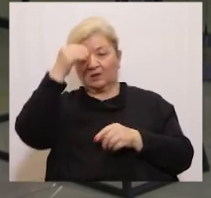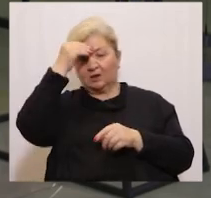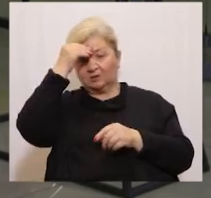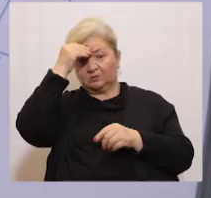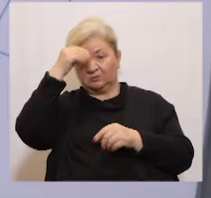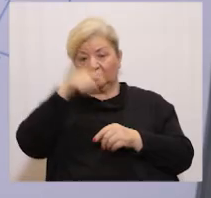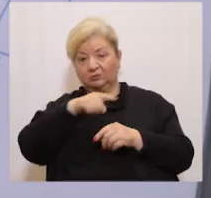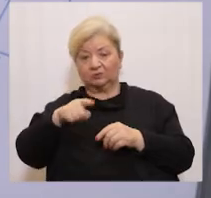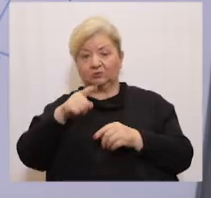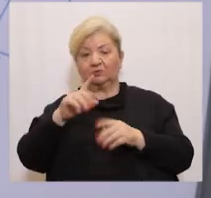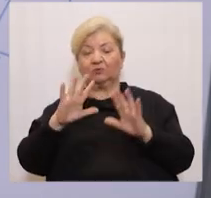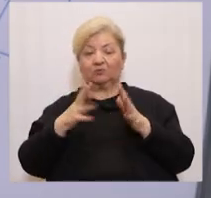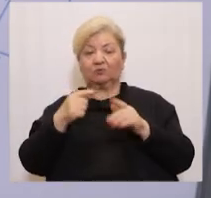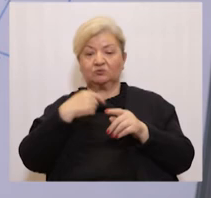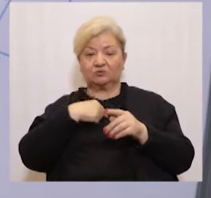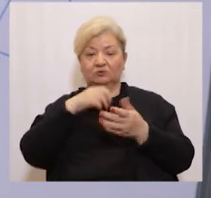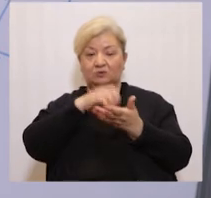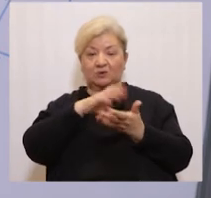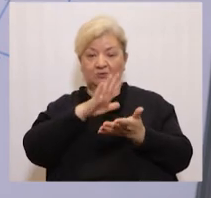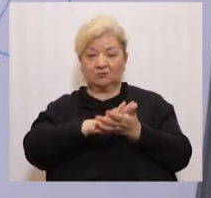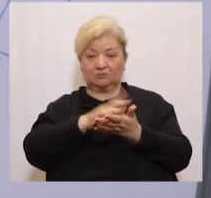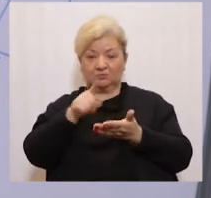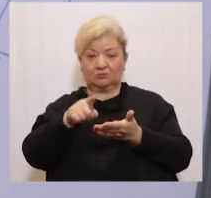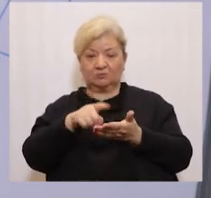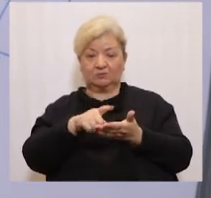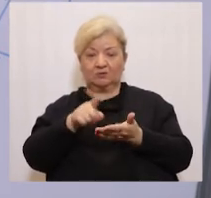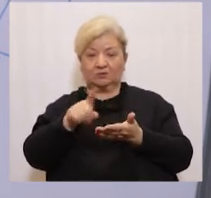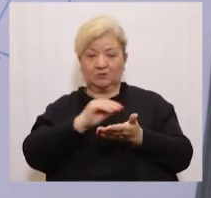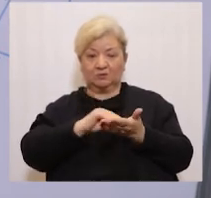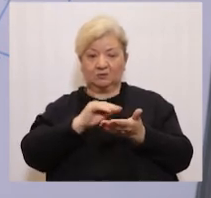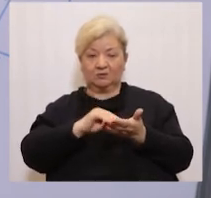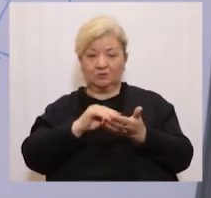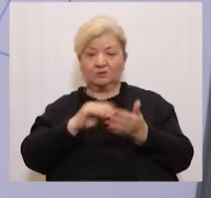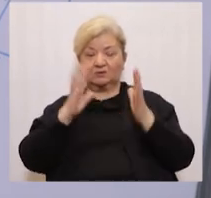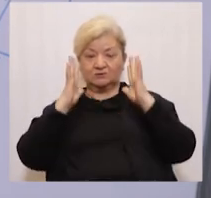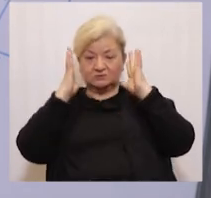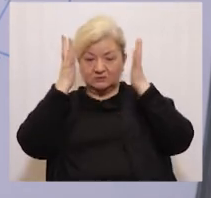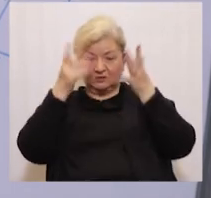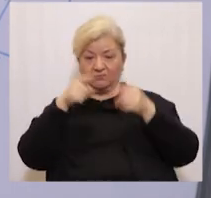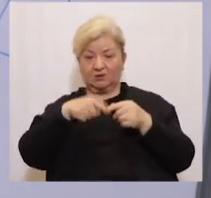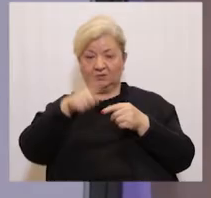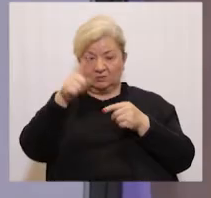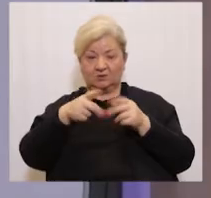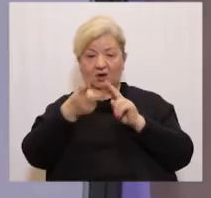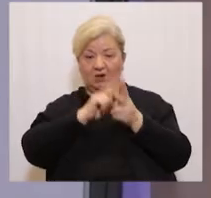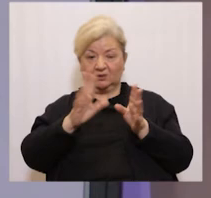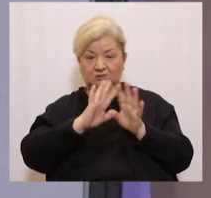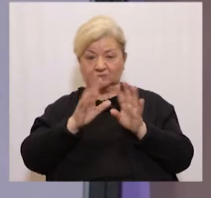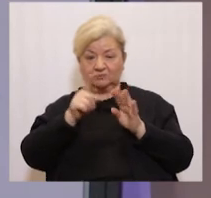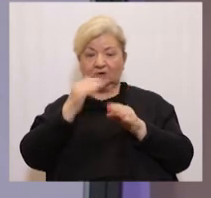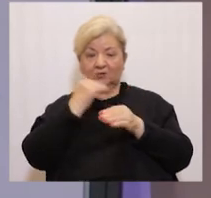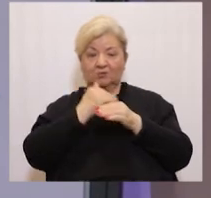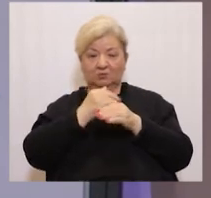რა მოხდებოდა. თქვათ ჩვენ დავაფიქსირეთ წნევა, ანუ არიცვლება და ამ განტოლებიდან გამომდინარე მოცულობა